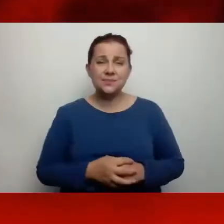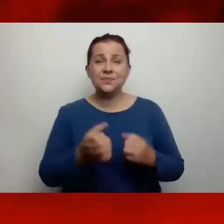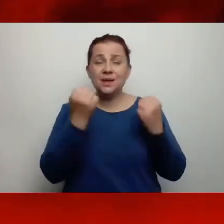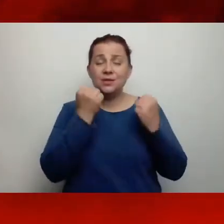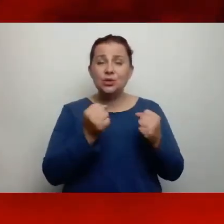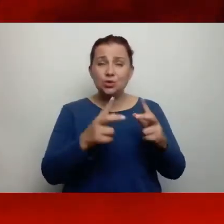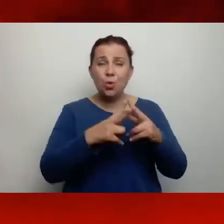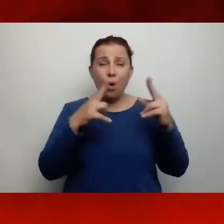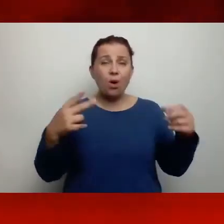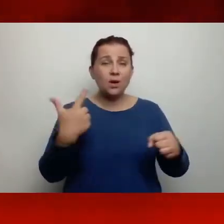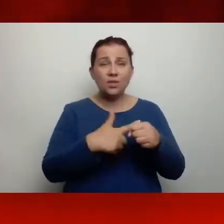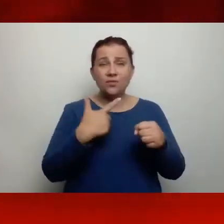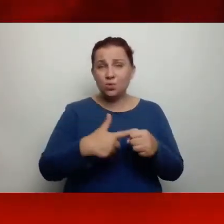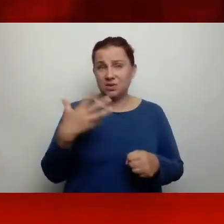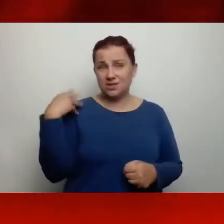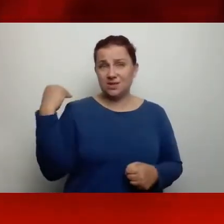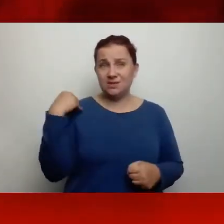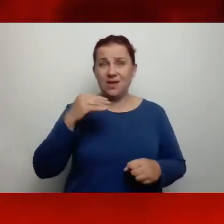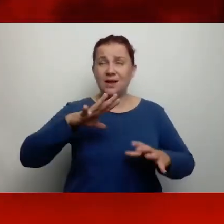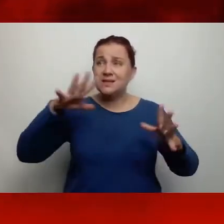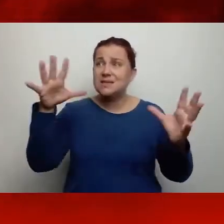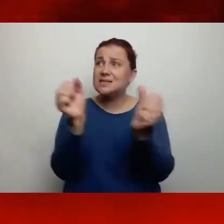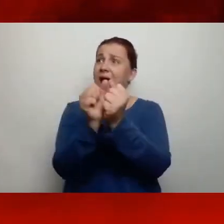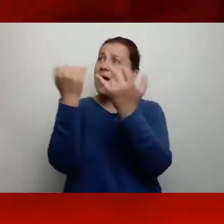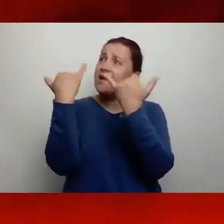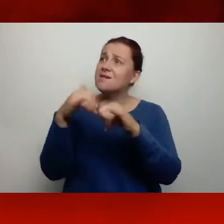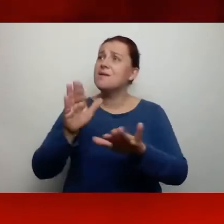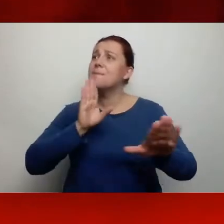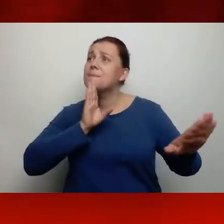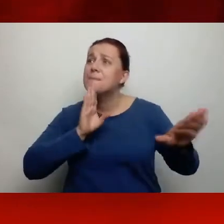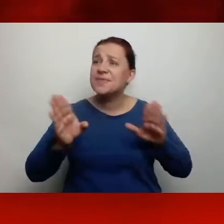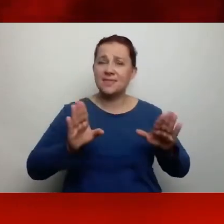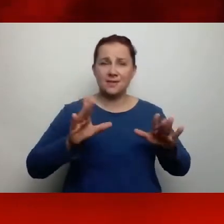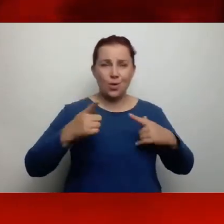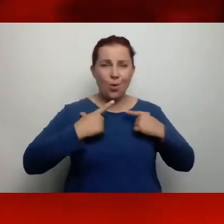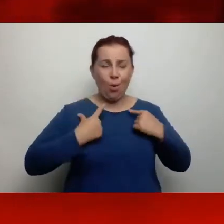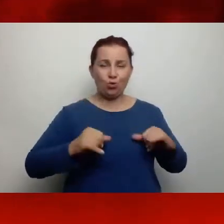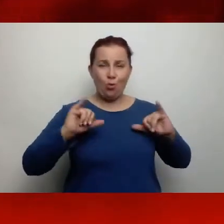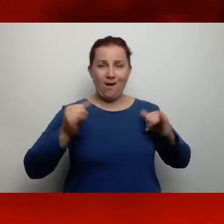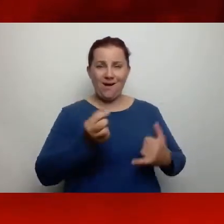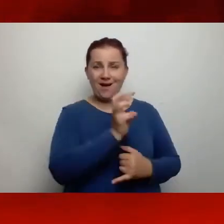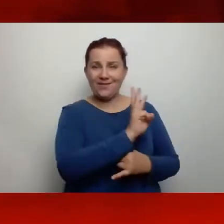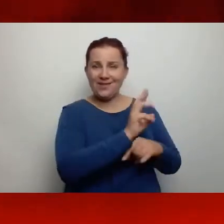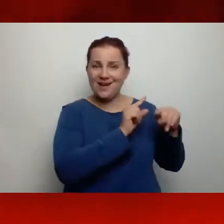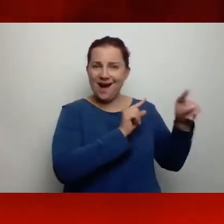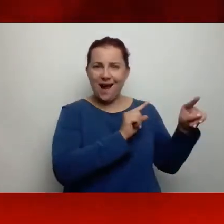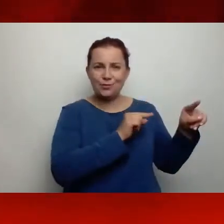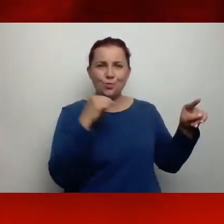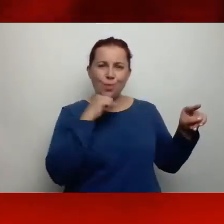wieku takich artystów o podobnej spektrum